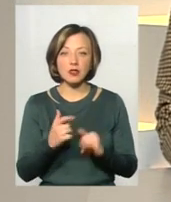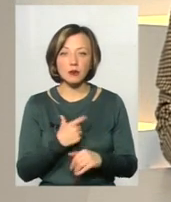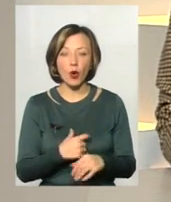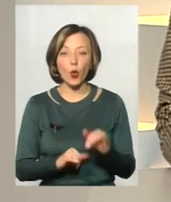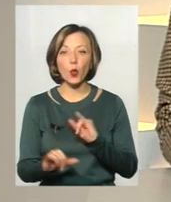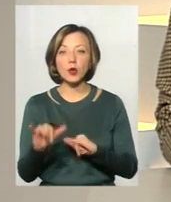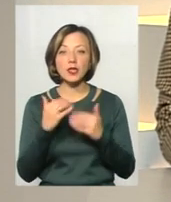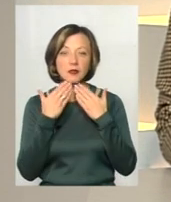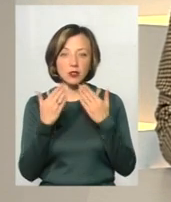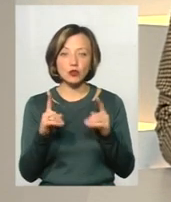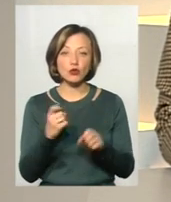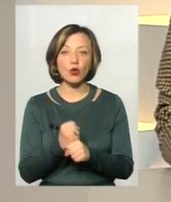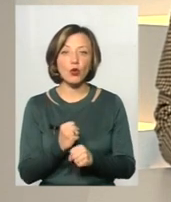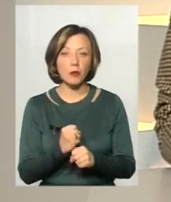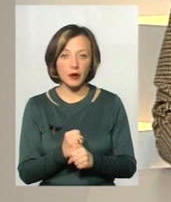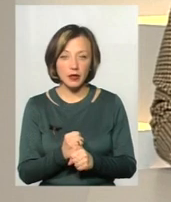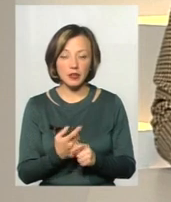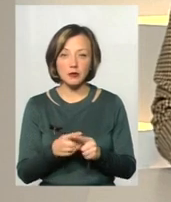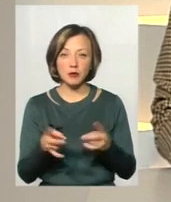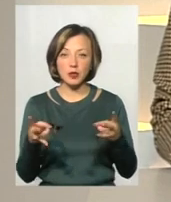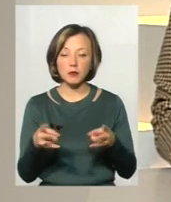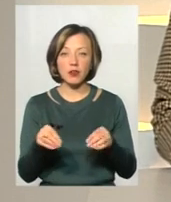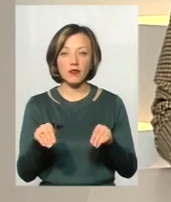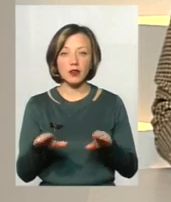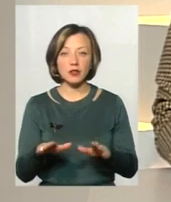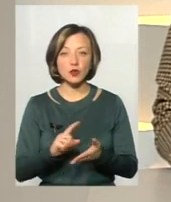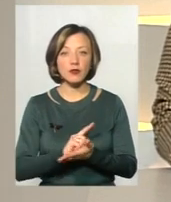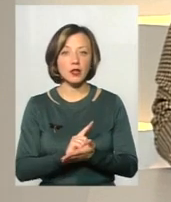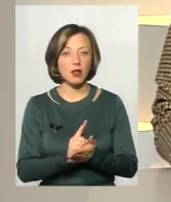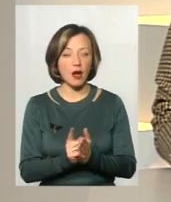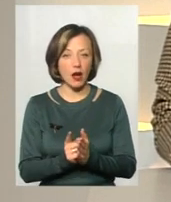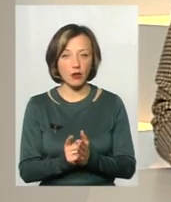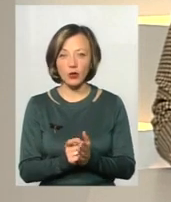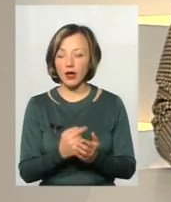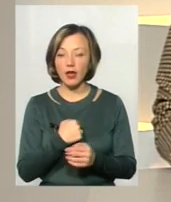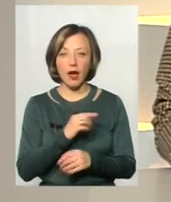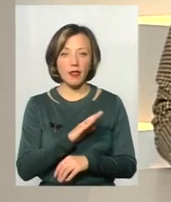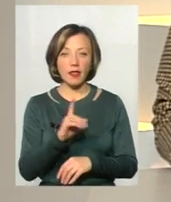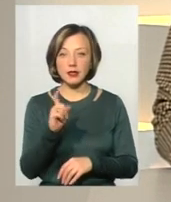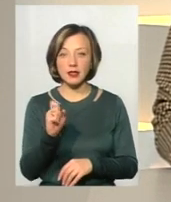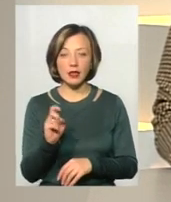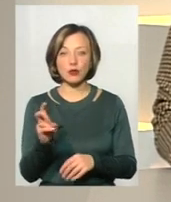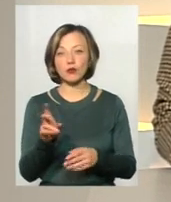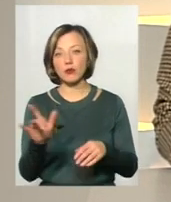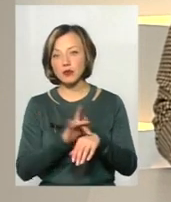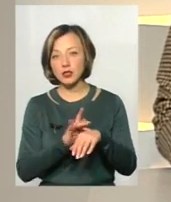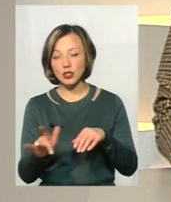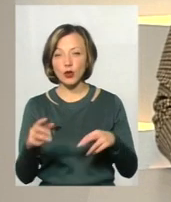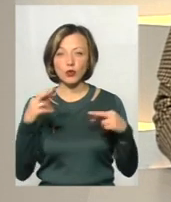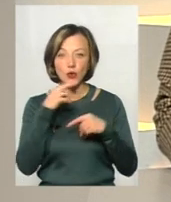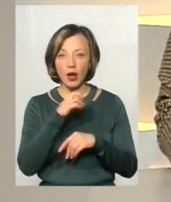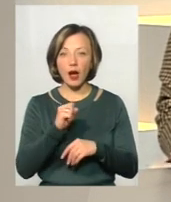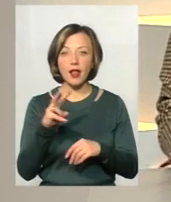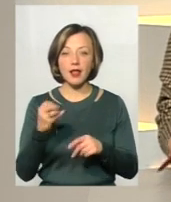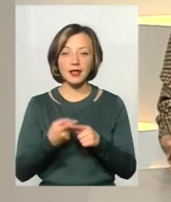Куди звертатися? Що робити? Це потрібно вирішувати негайно. Я не за те, щоб їх побити, десь отруїти,